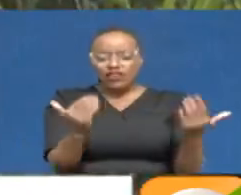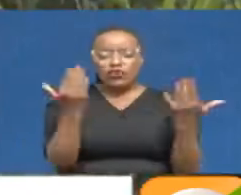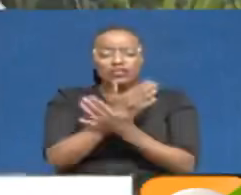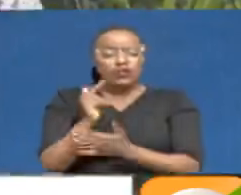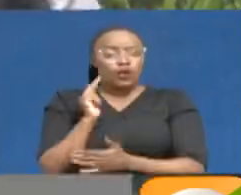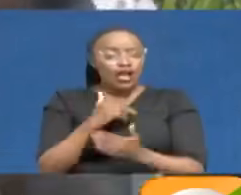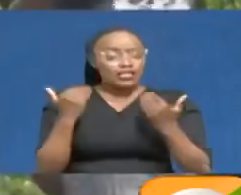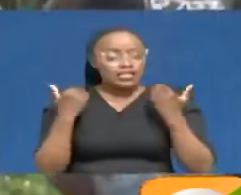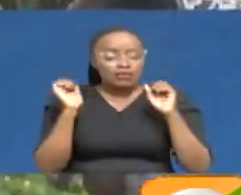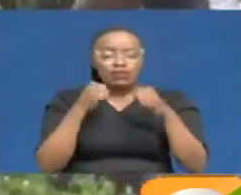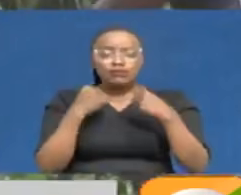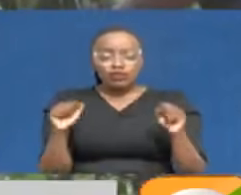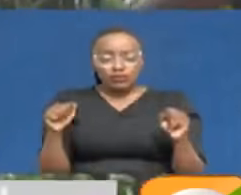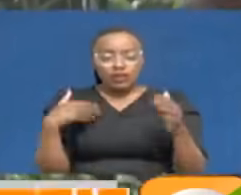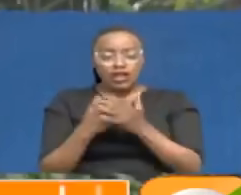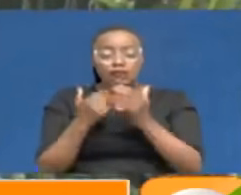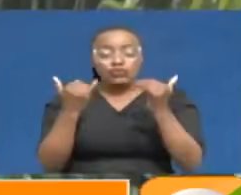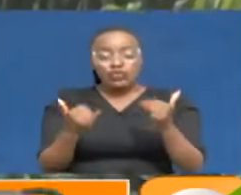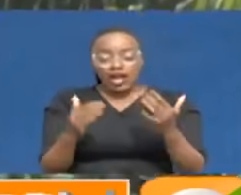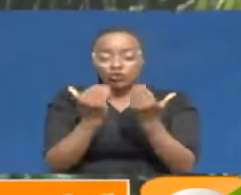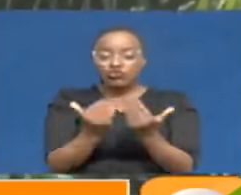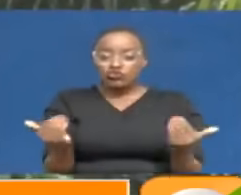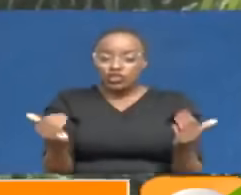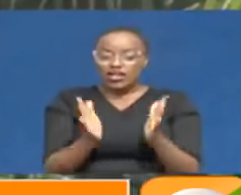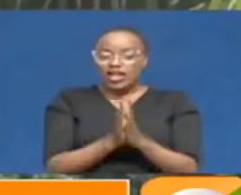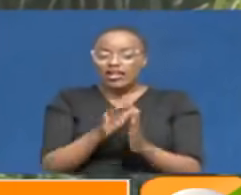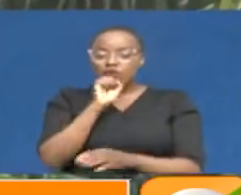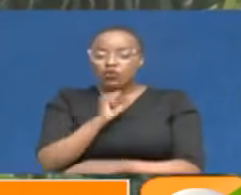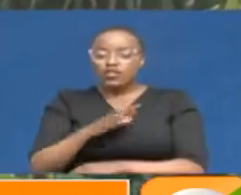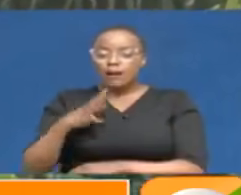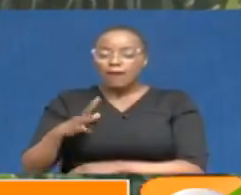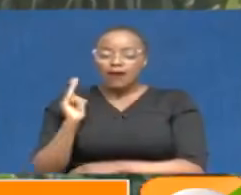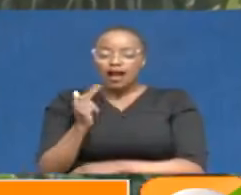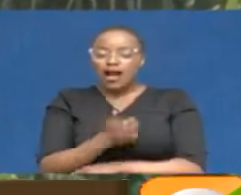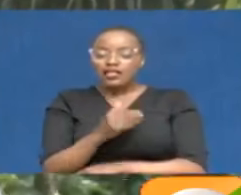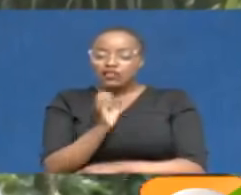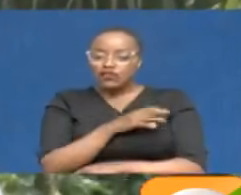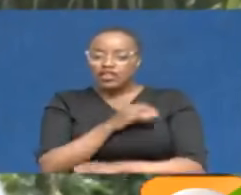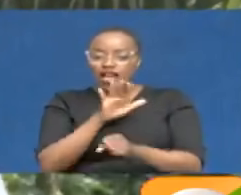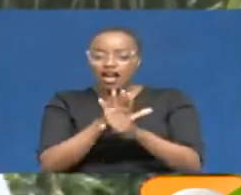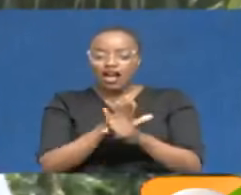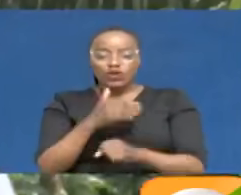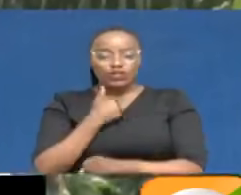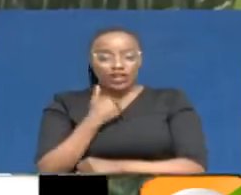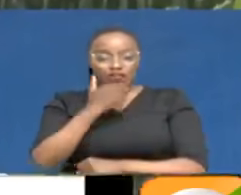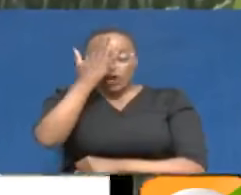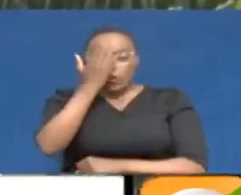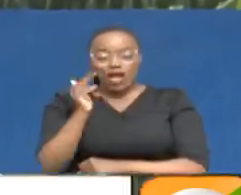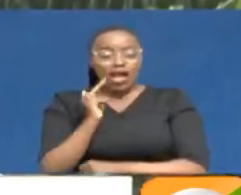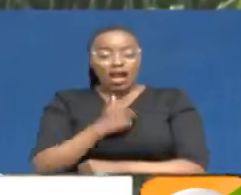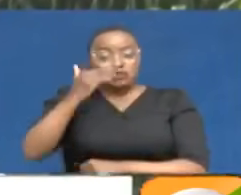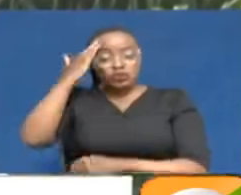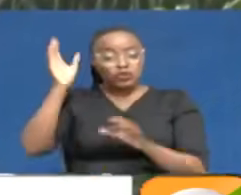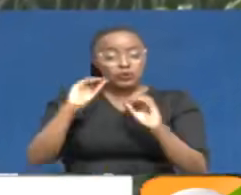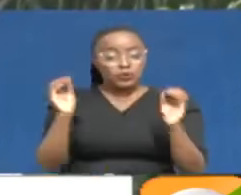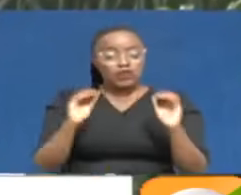Usiku hatulali. Baka sisi wote watoto, baka wazee, sisi wote tunakaa na uoga. Kwa sababu